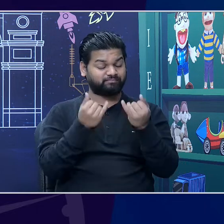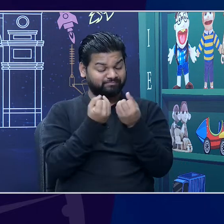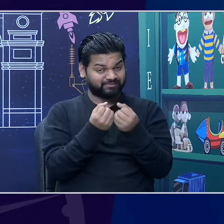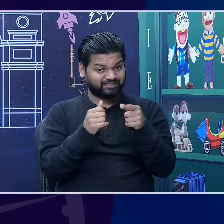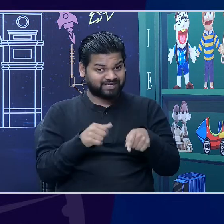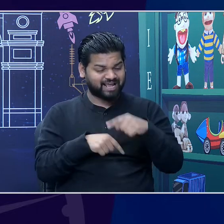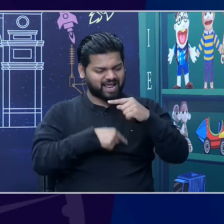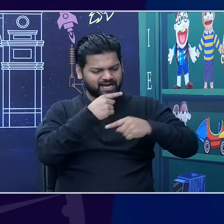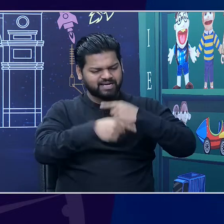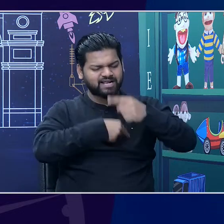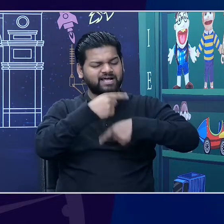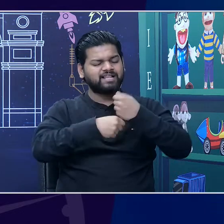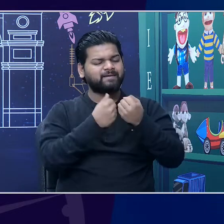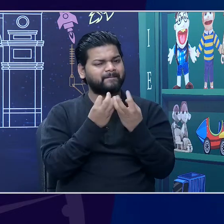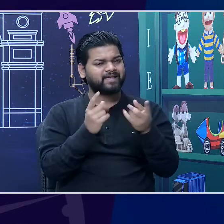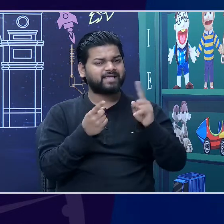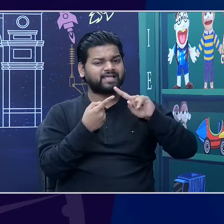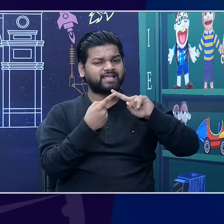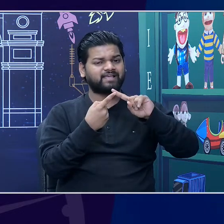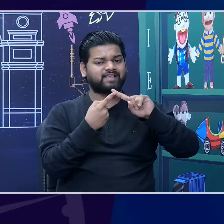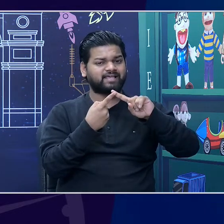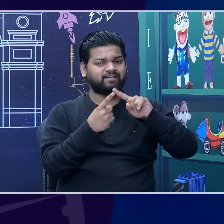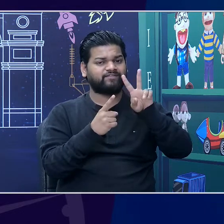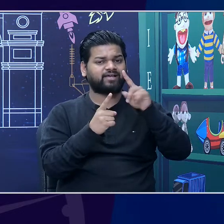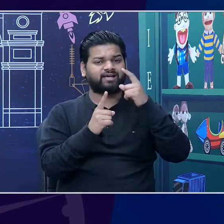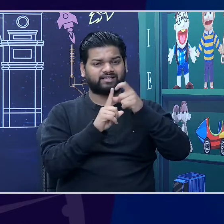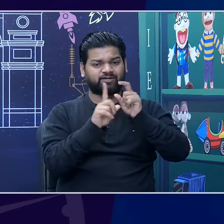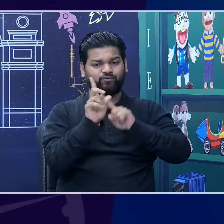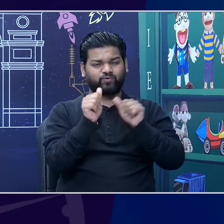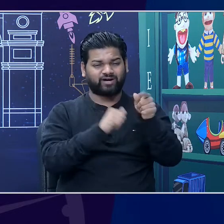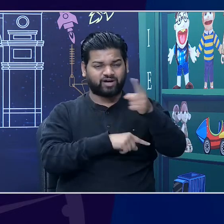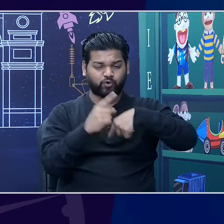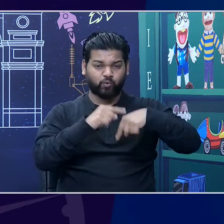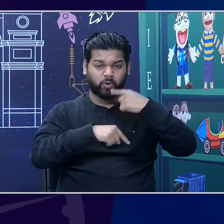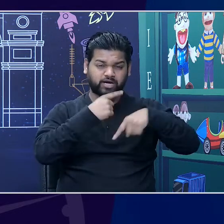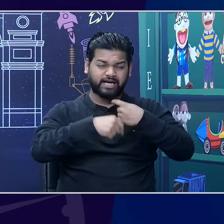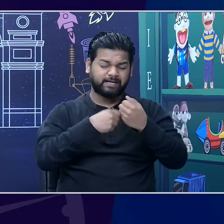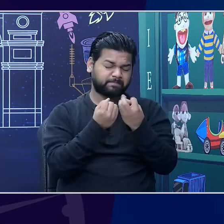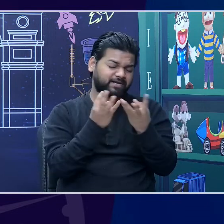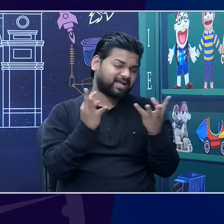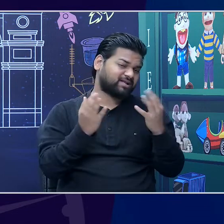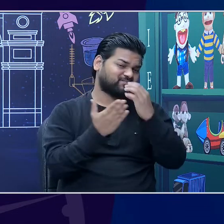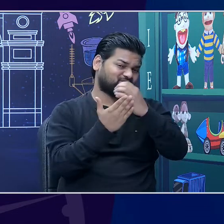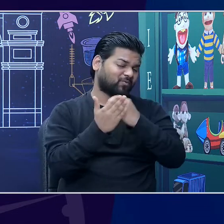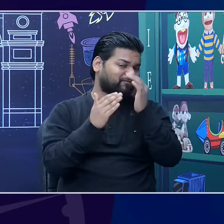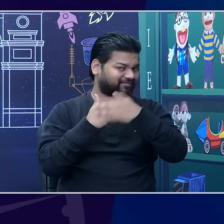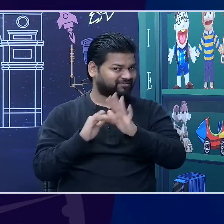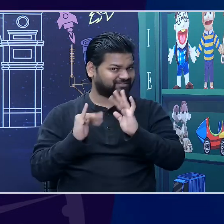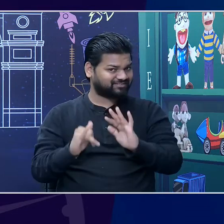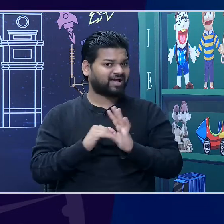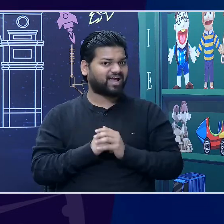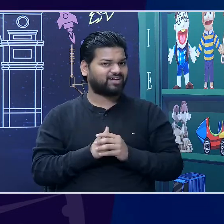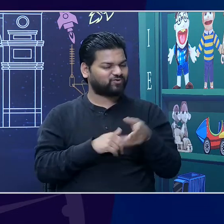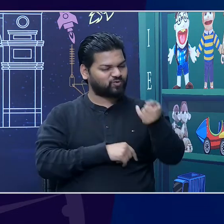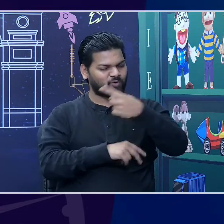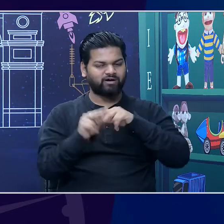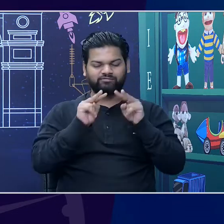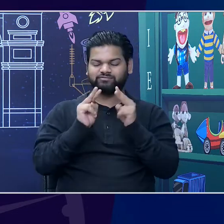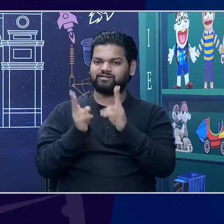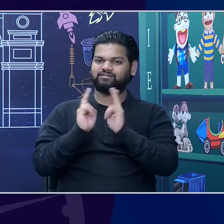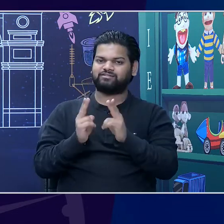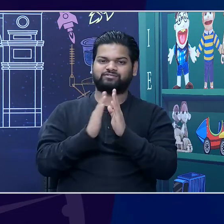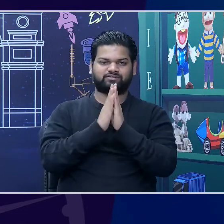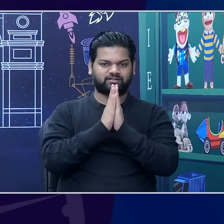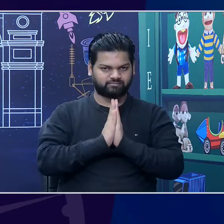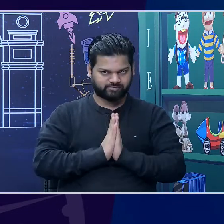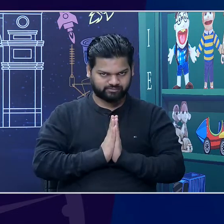सारे रोचक और ज्ञानवर्धक सत्र अभी मौजूद हैं, तो आप बने रहिए ई विद्या चैनल पर और हमें दीजिए इजाज़त। नमस्कार।